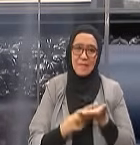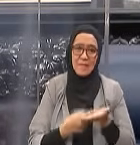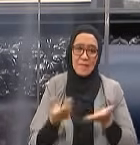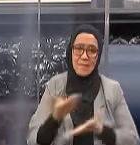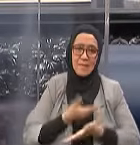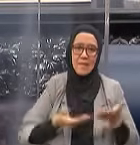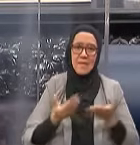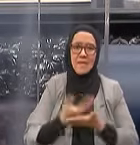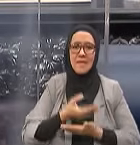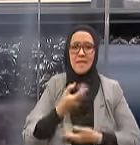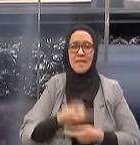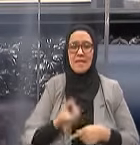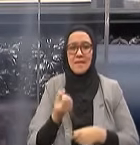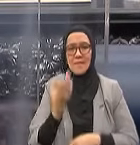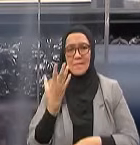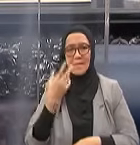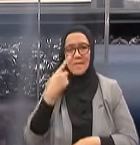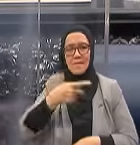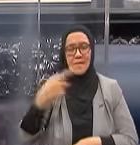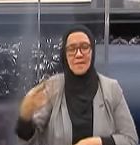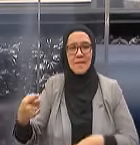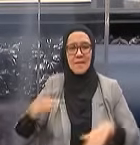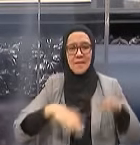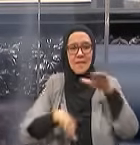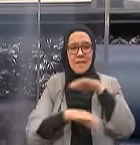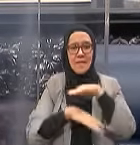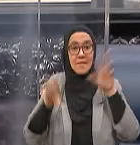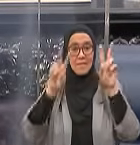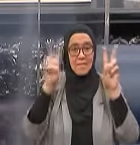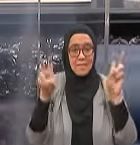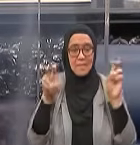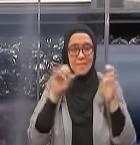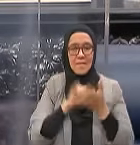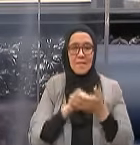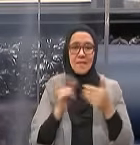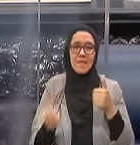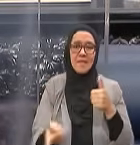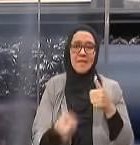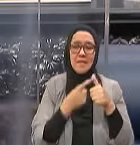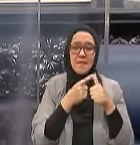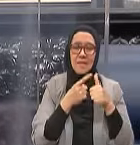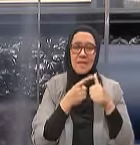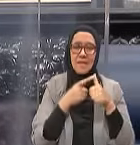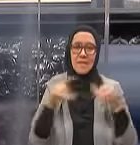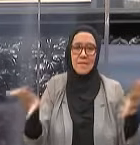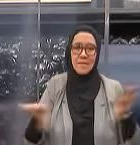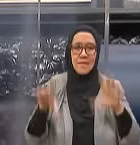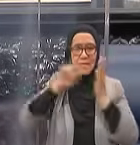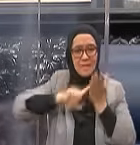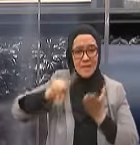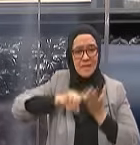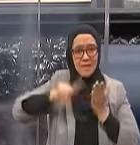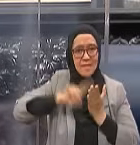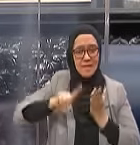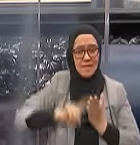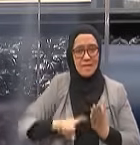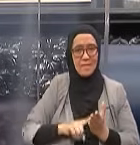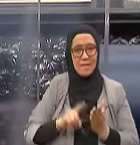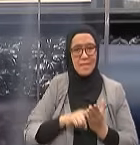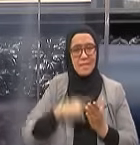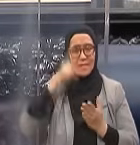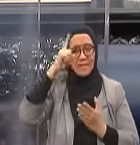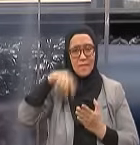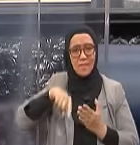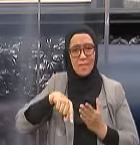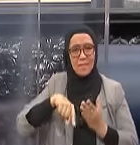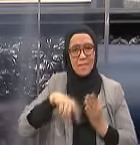pokak dibawa MTA jok tersebut satu adalah membuat SIM akan tetap ada CD